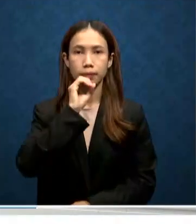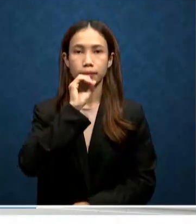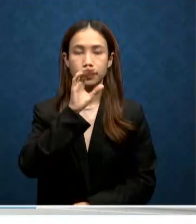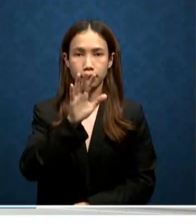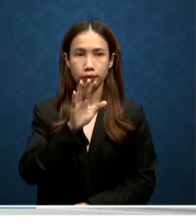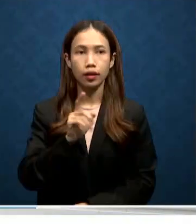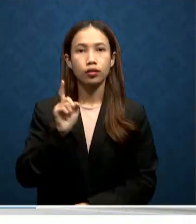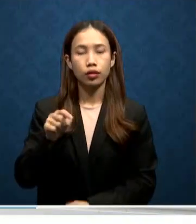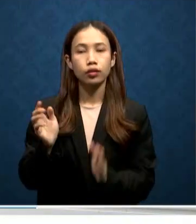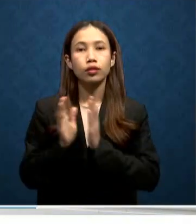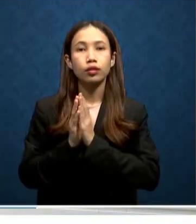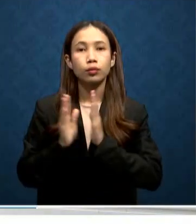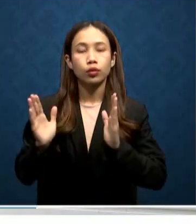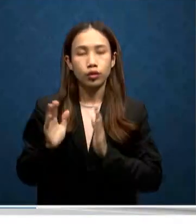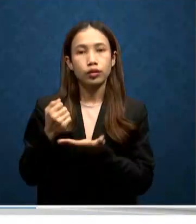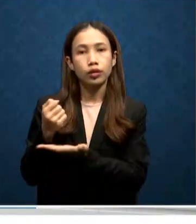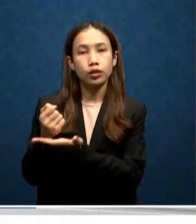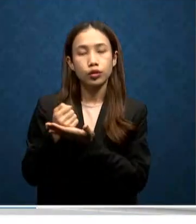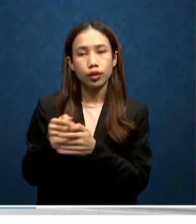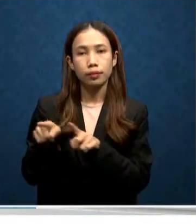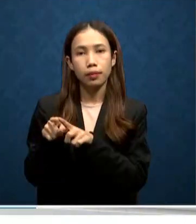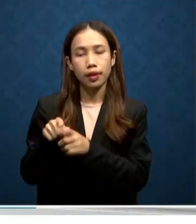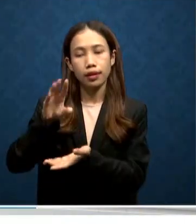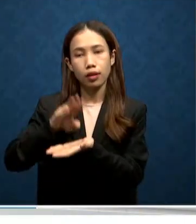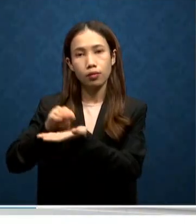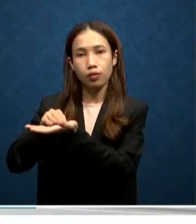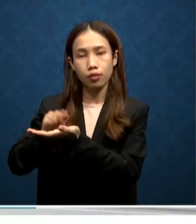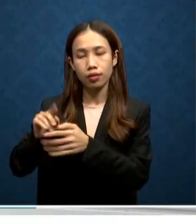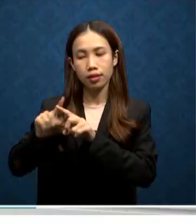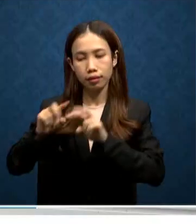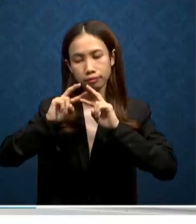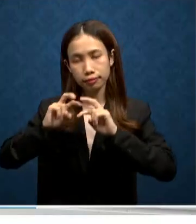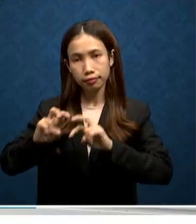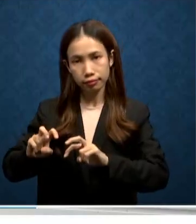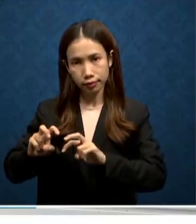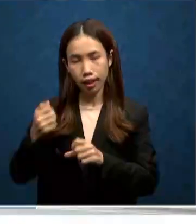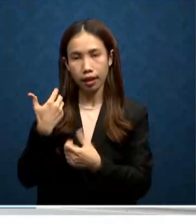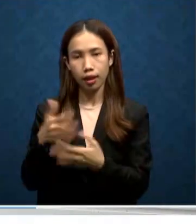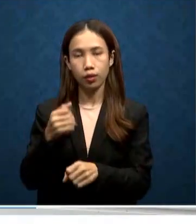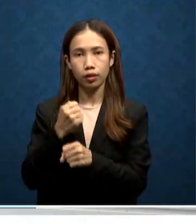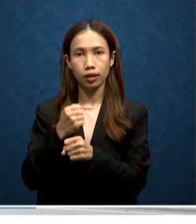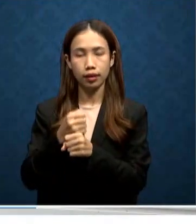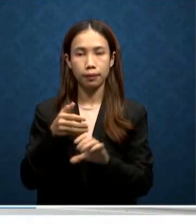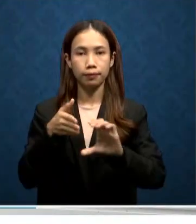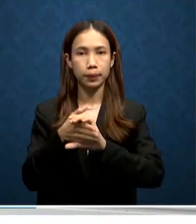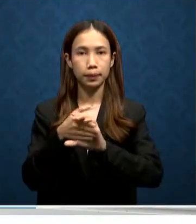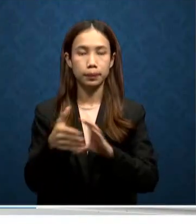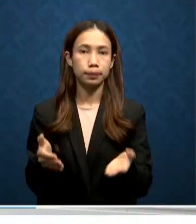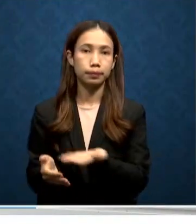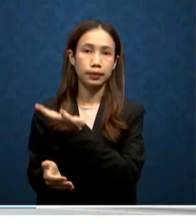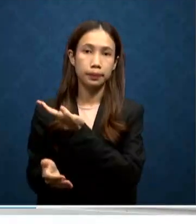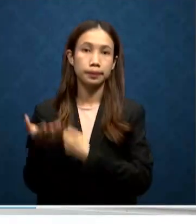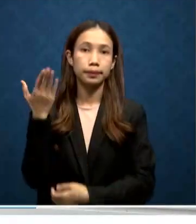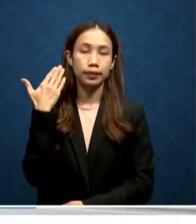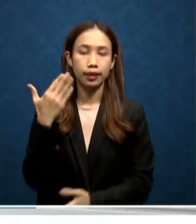ได้ต้องขอบคุณท่านนะครับที่ท่านให้เก็บข้อมูลไปศึกษาข้อมูลแล้วมาทำเอ่อพีpresentationนำเสนอแต่